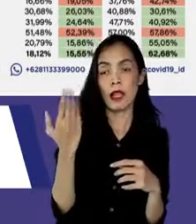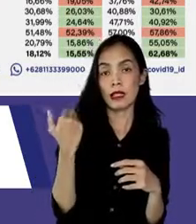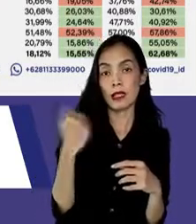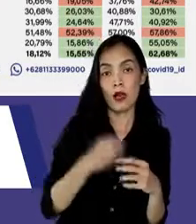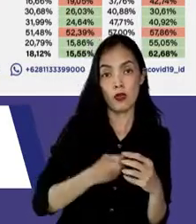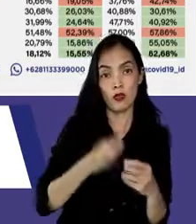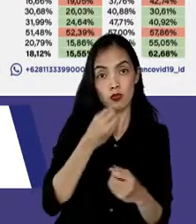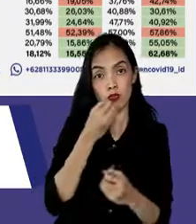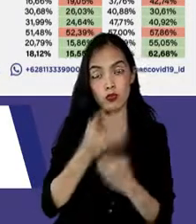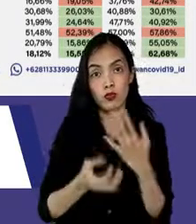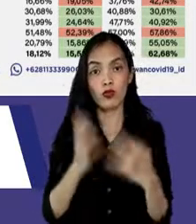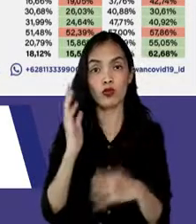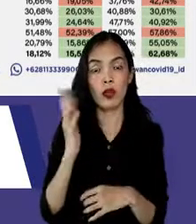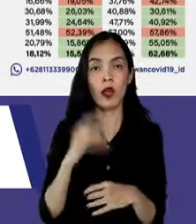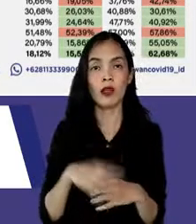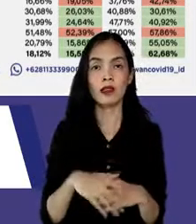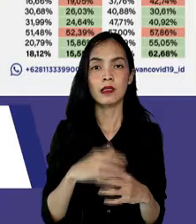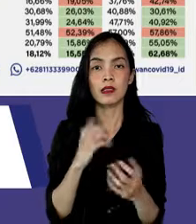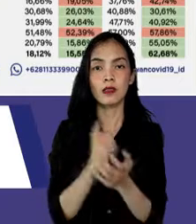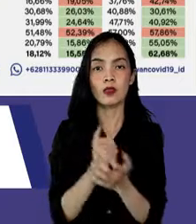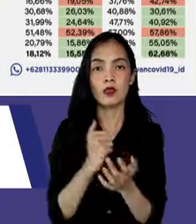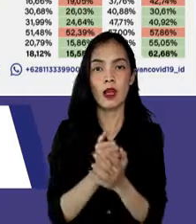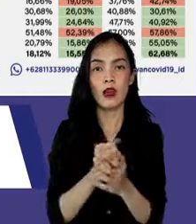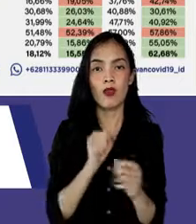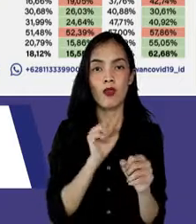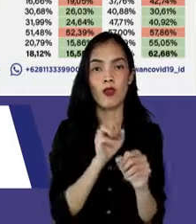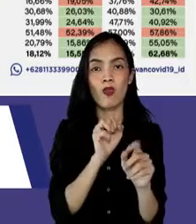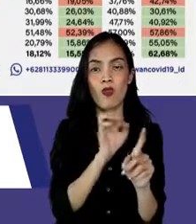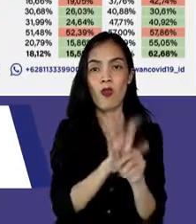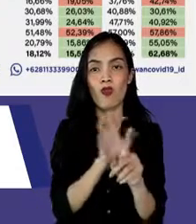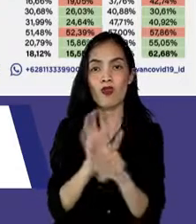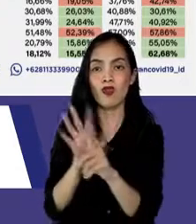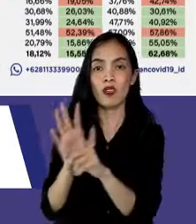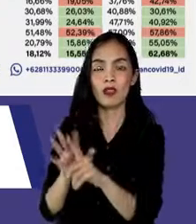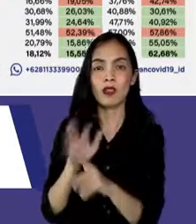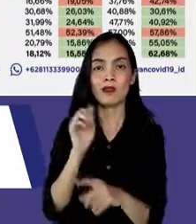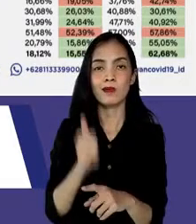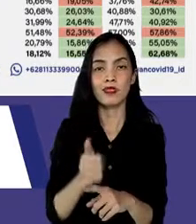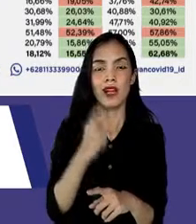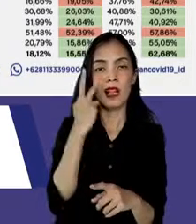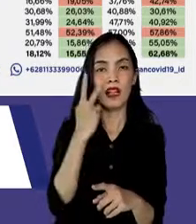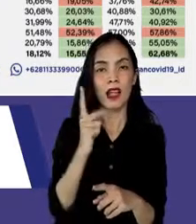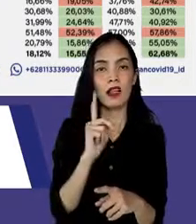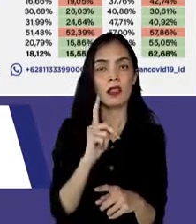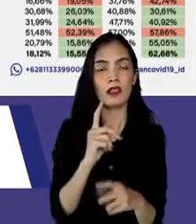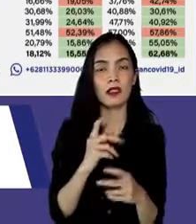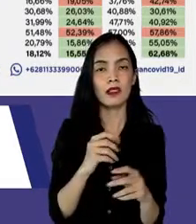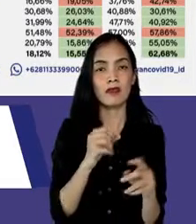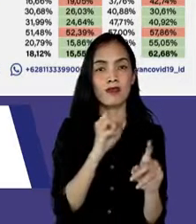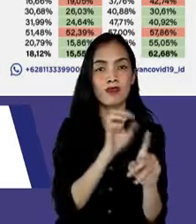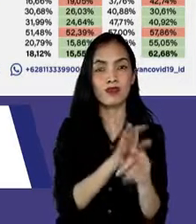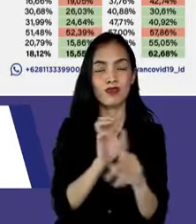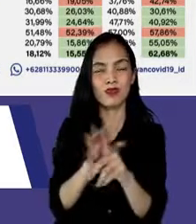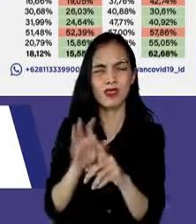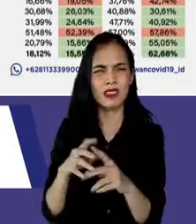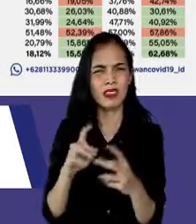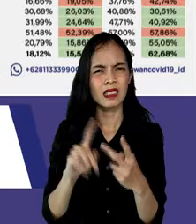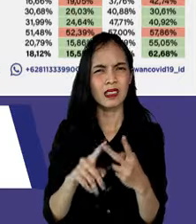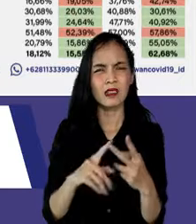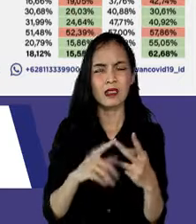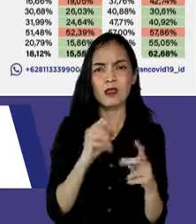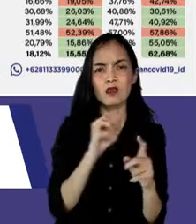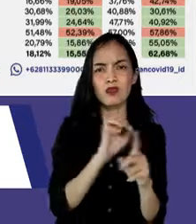sebelumnya bahwa perkembangan v19 dapat dilihat dari kasus positif-positif